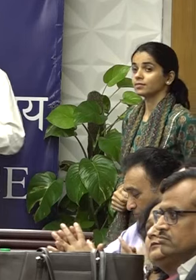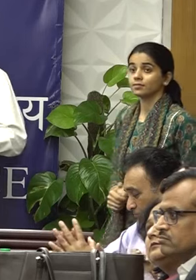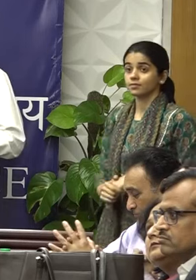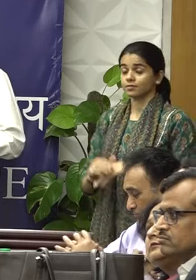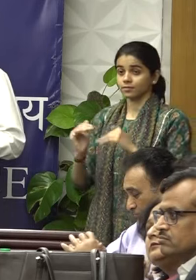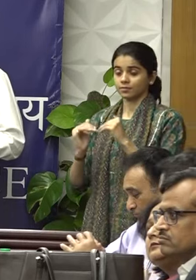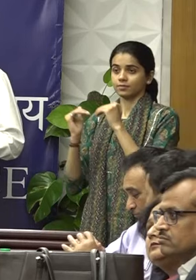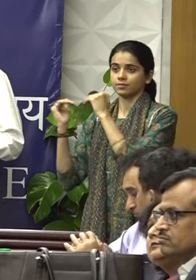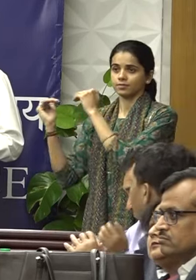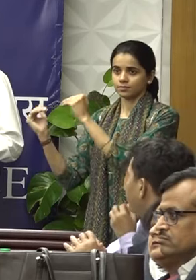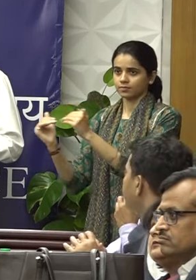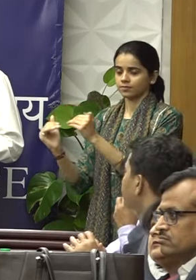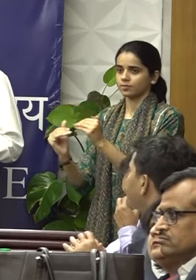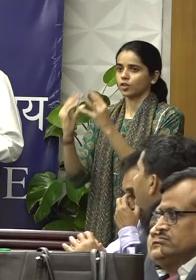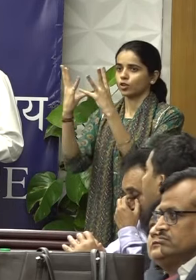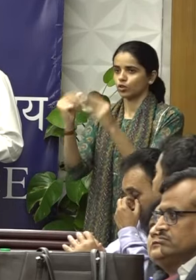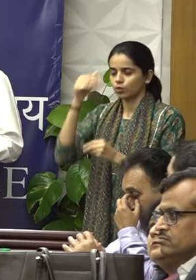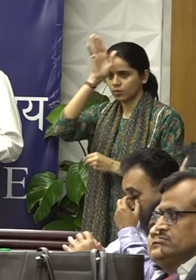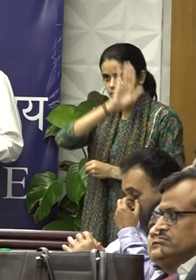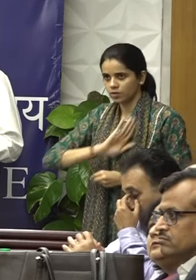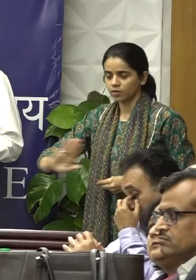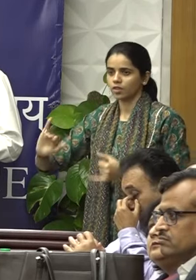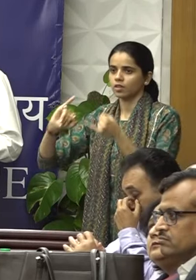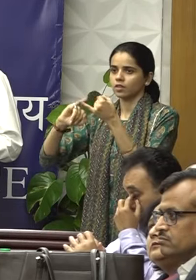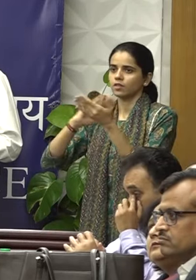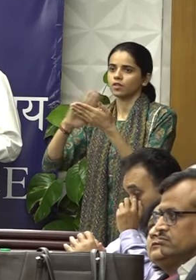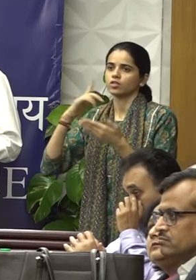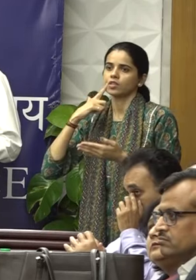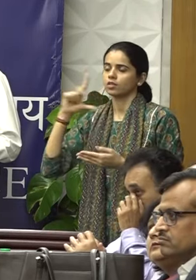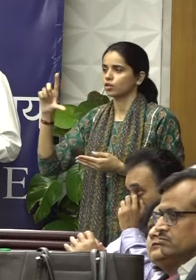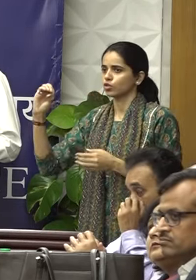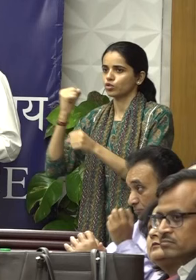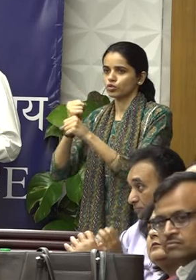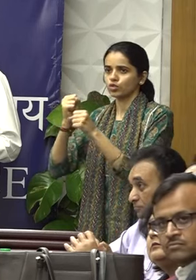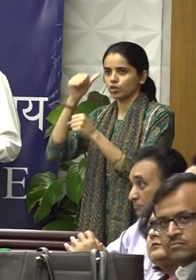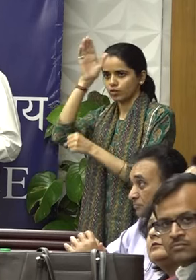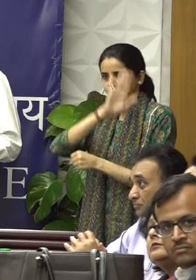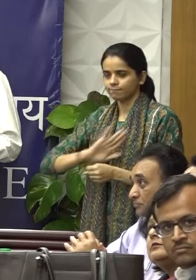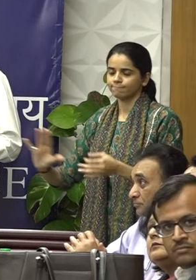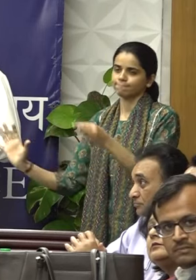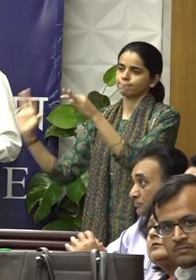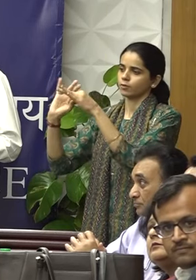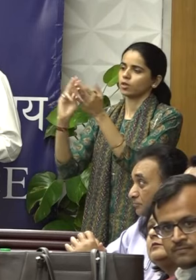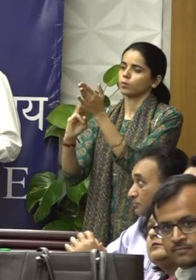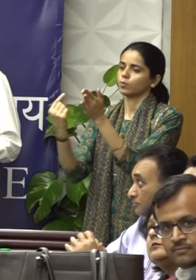इसी ध्येय को आगे बढ़ाते हुए क्योर इंडिया सीआरसी शिलोंग के साथ भी समझौता ज्ञापन पर आज हस्ताक्षर कर रहे हैं।